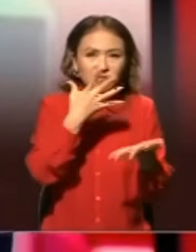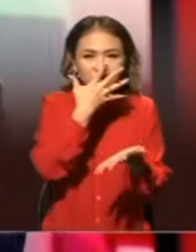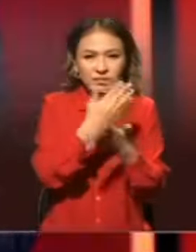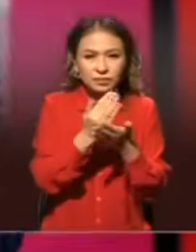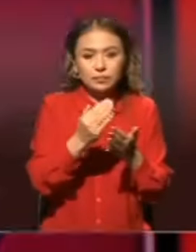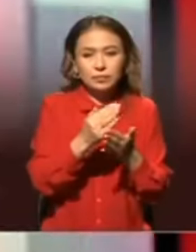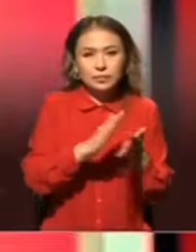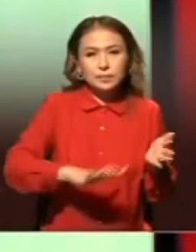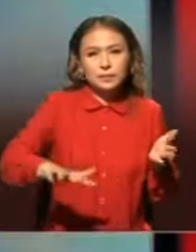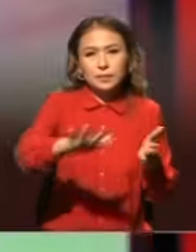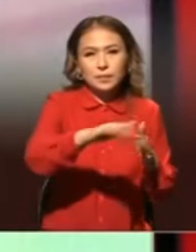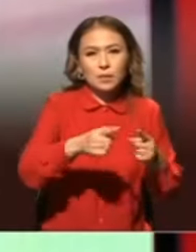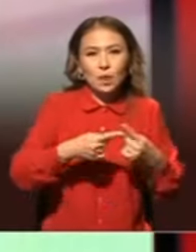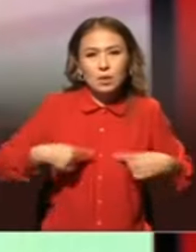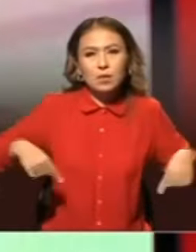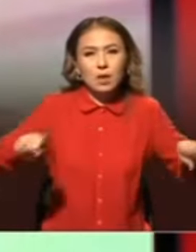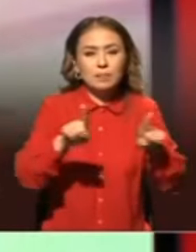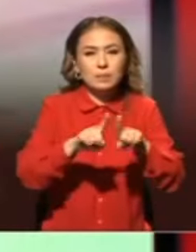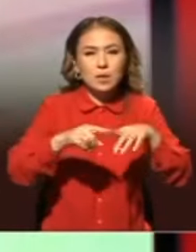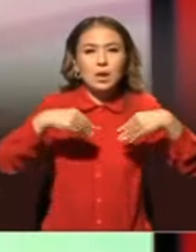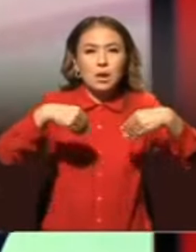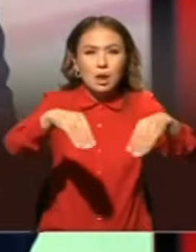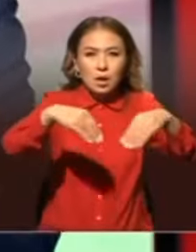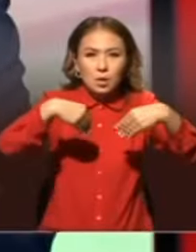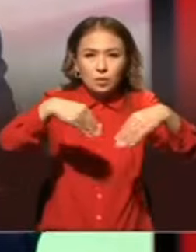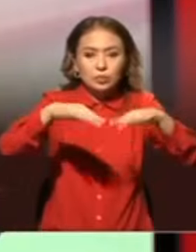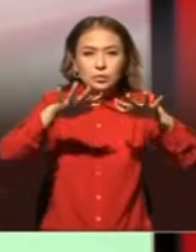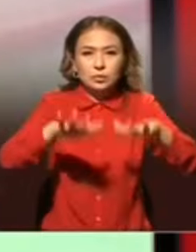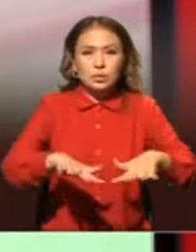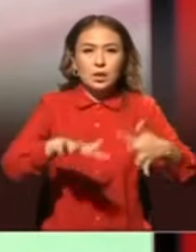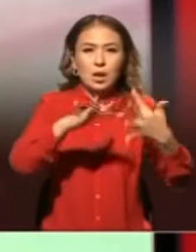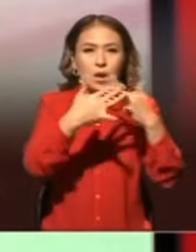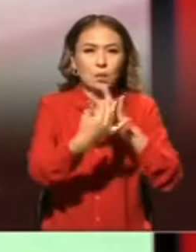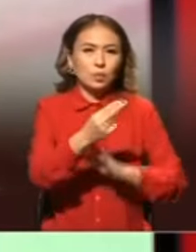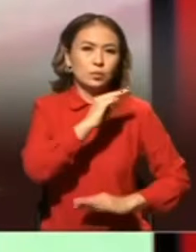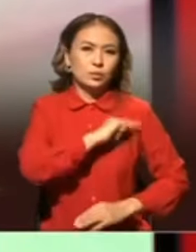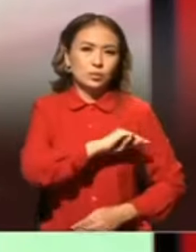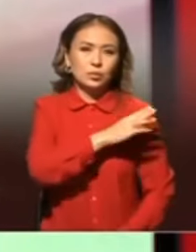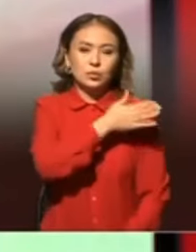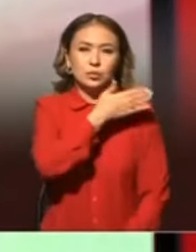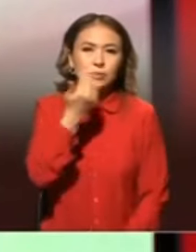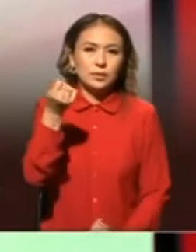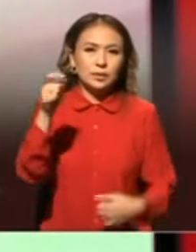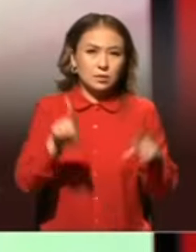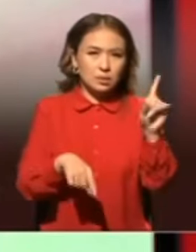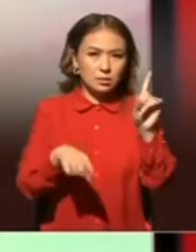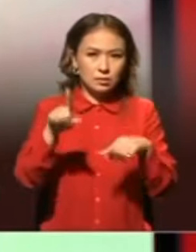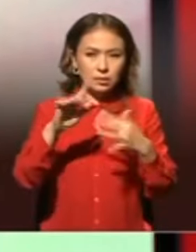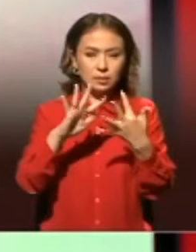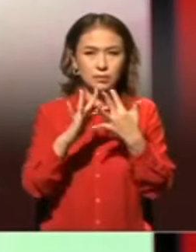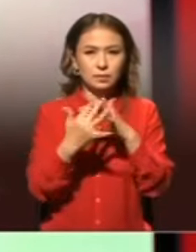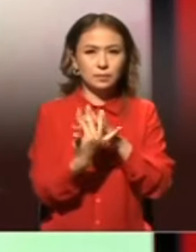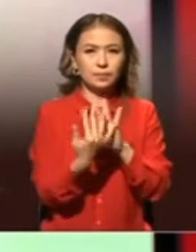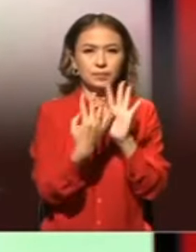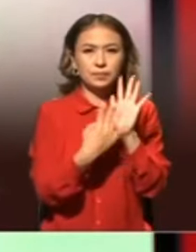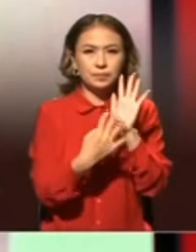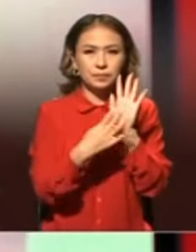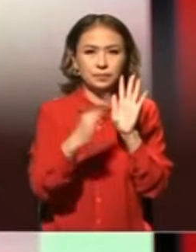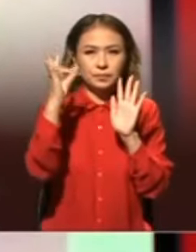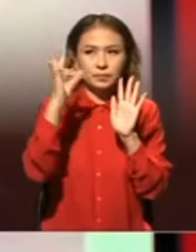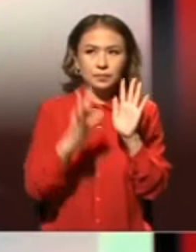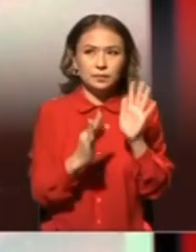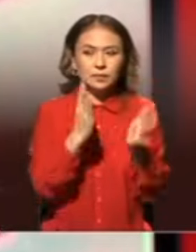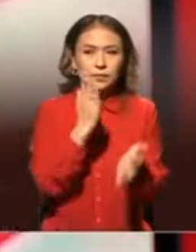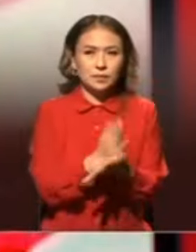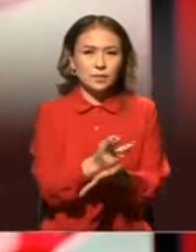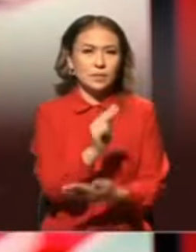үйінің маңайындағы ауласы ғана бар, басқа ешнәрсесі жоқ. Ауылда қазір жұмыс жоқ. Кейбір ауылдарда мен шынын айтайын 90%-ға дейін